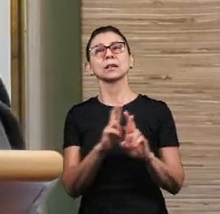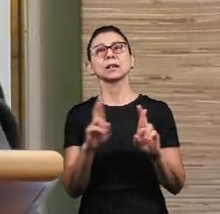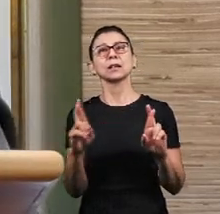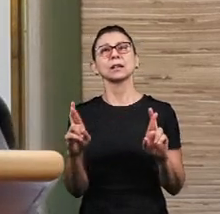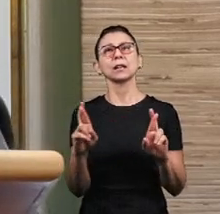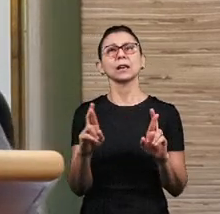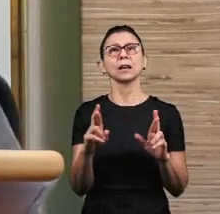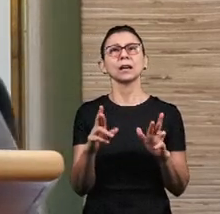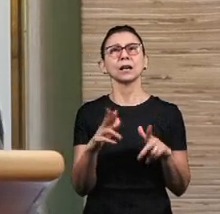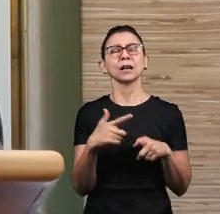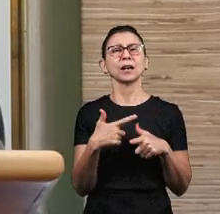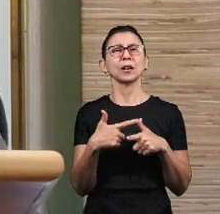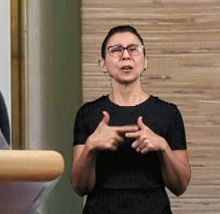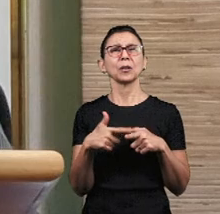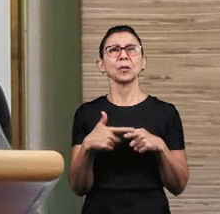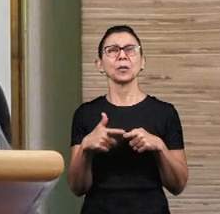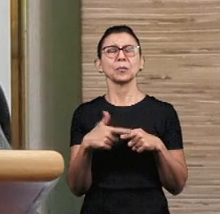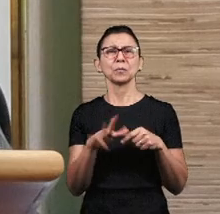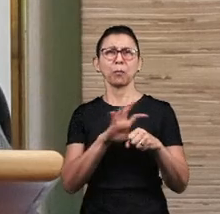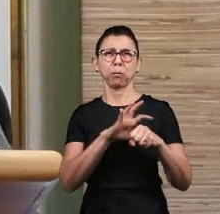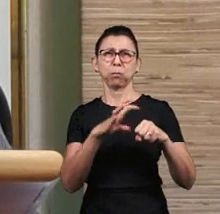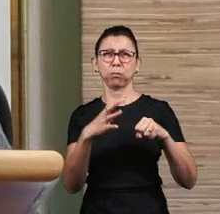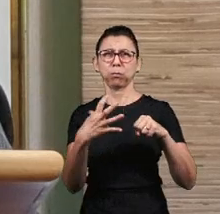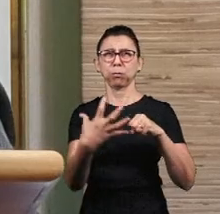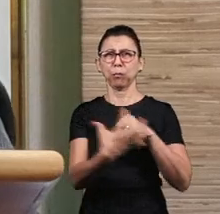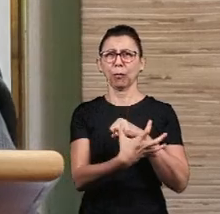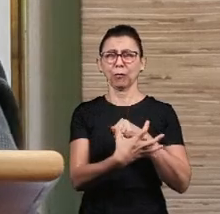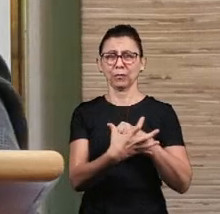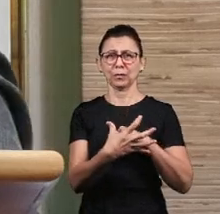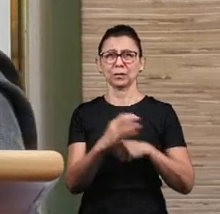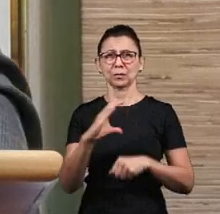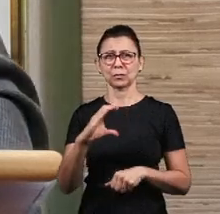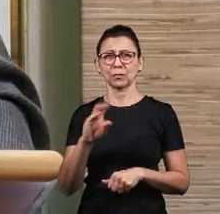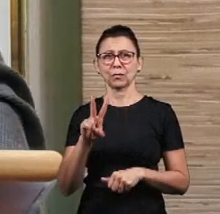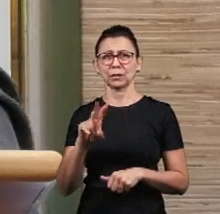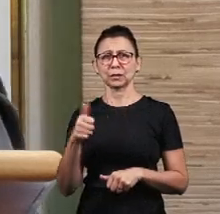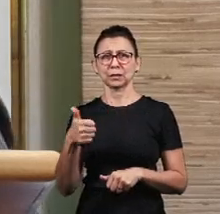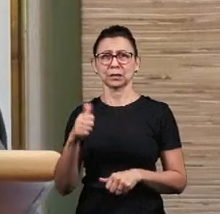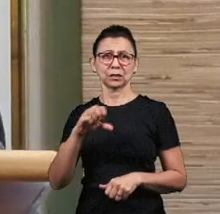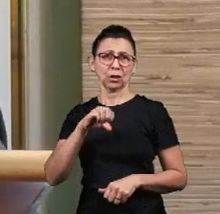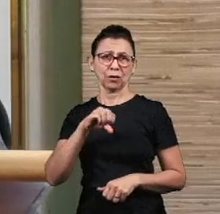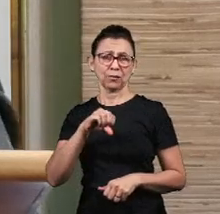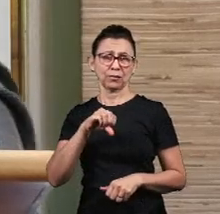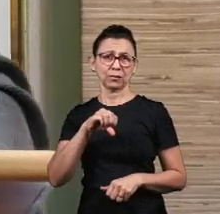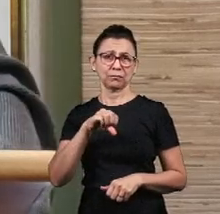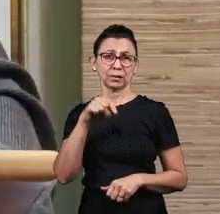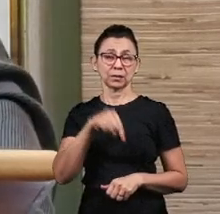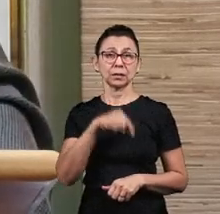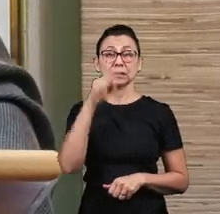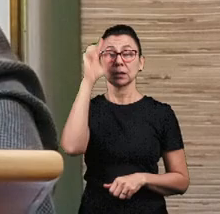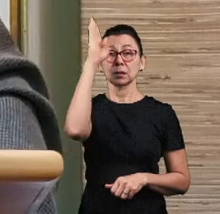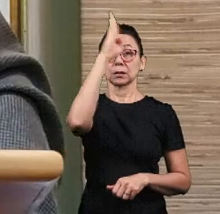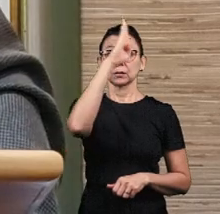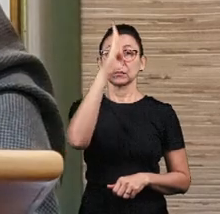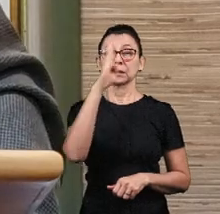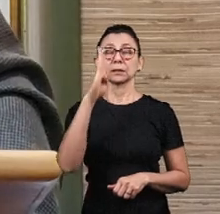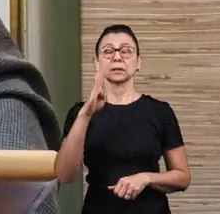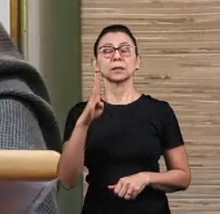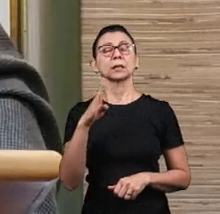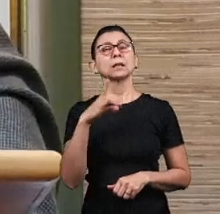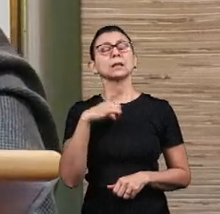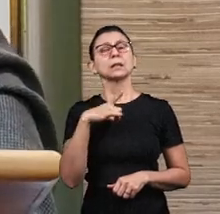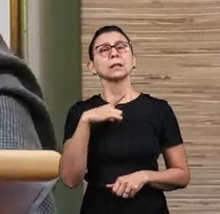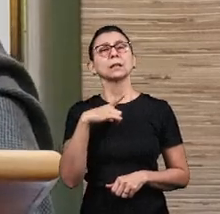au problème que nous vivons dans tout le monde, qui est la pandémie du Covid-19. Ici au Brésil, nous avons